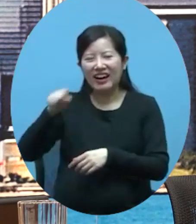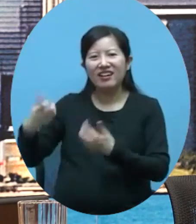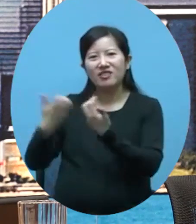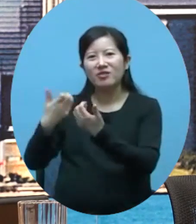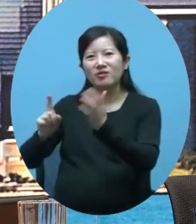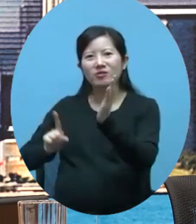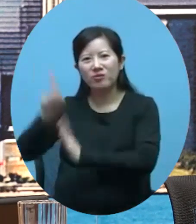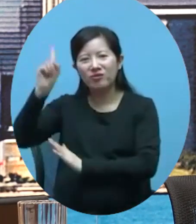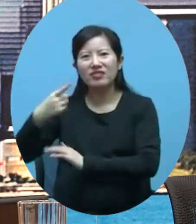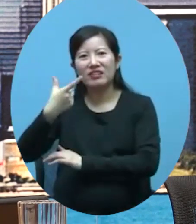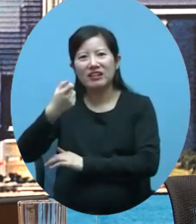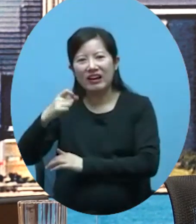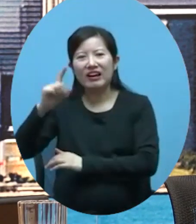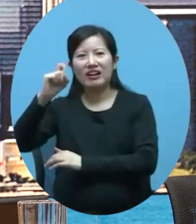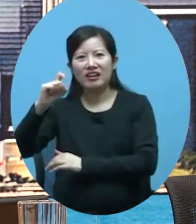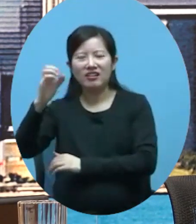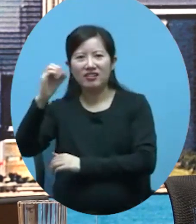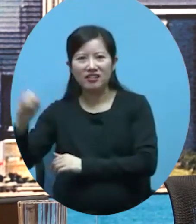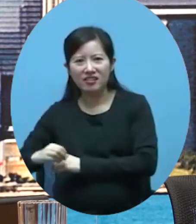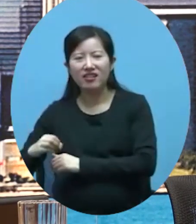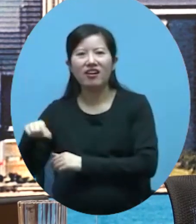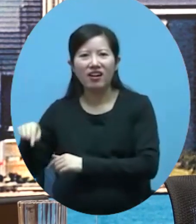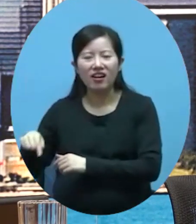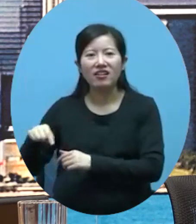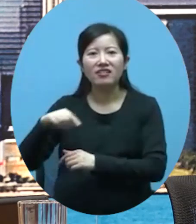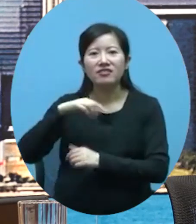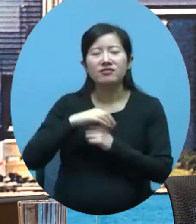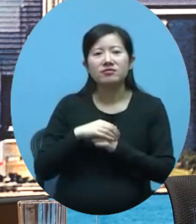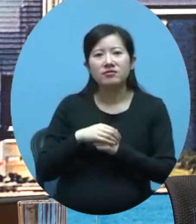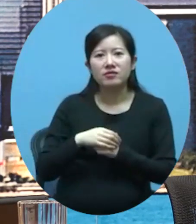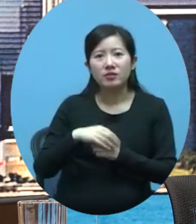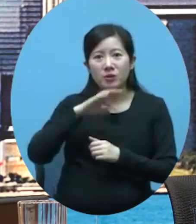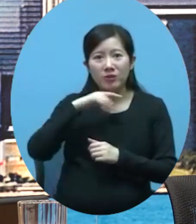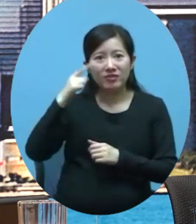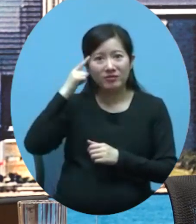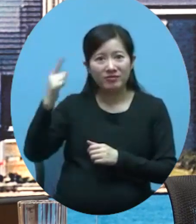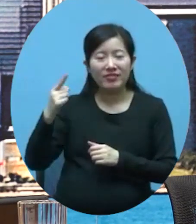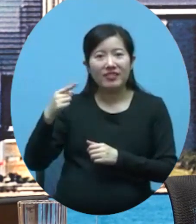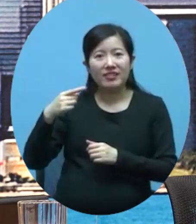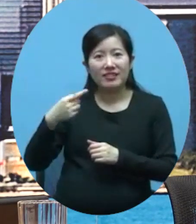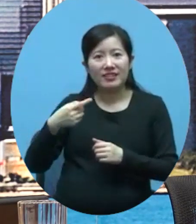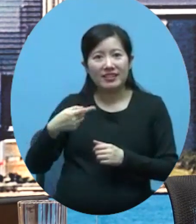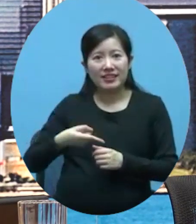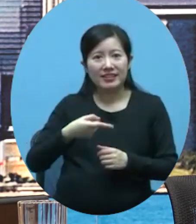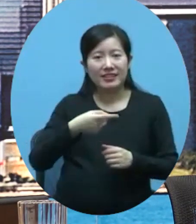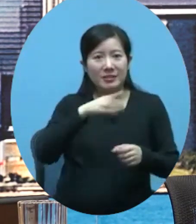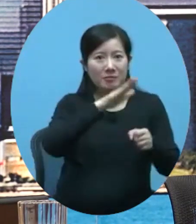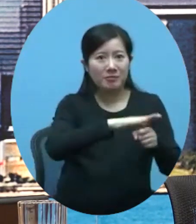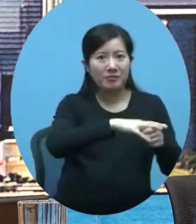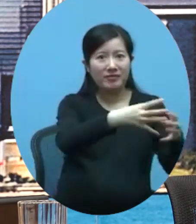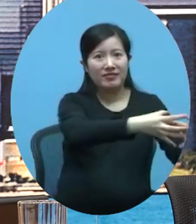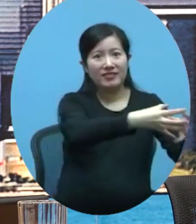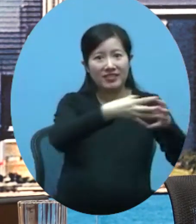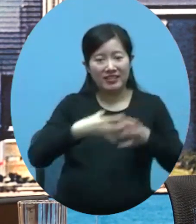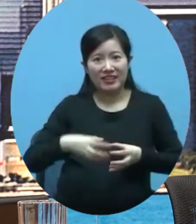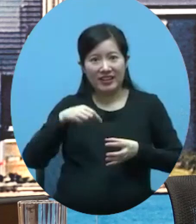八成、九成這樣那如果我們現在要準備正正好像這一班準備可能回到香港的